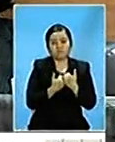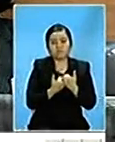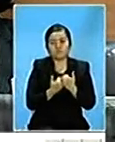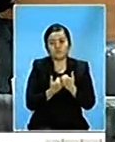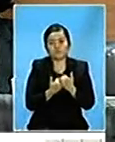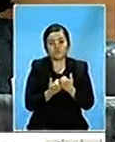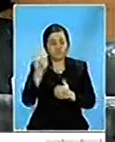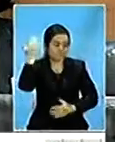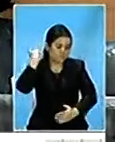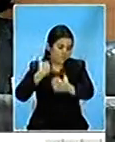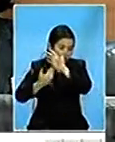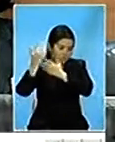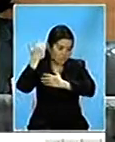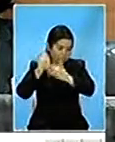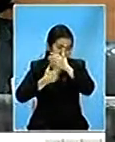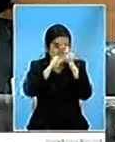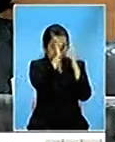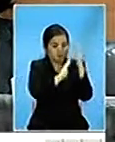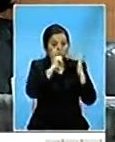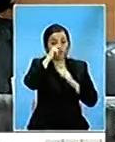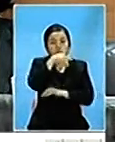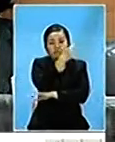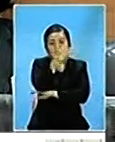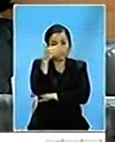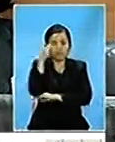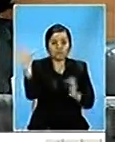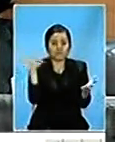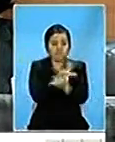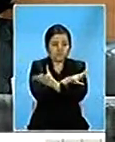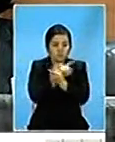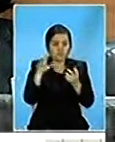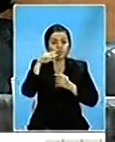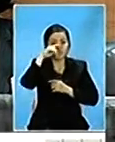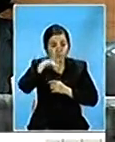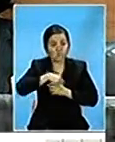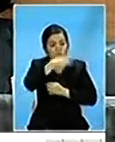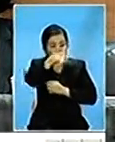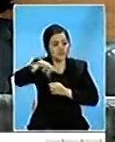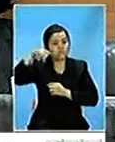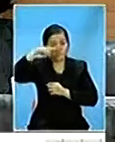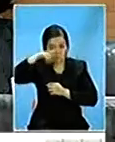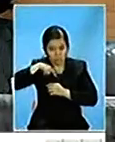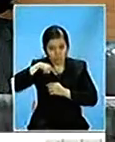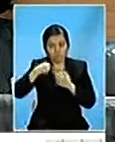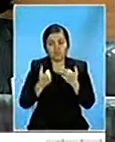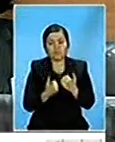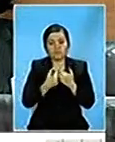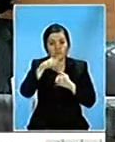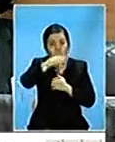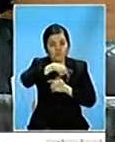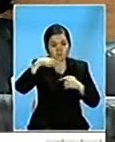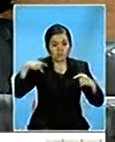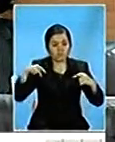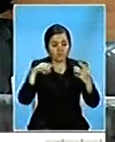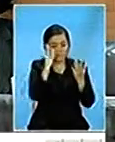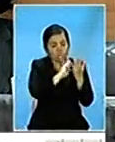ประวัติศาสตร์ความเป็นชาติไทยวัฒนธรรมไทยภาษาไทยซึ่งเป็นภาษาประจำชาติ